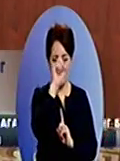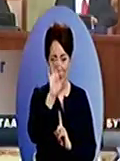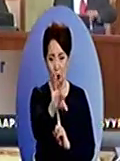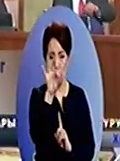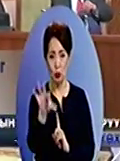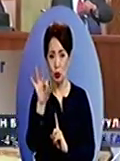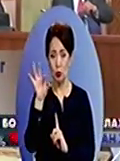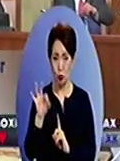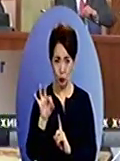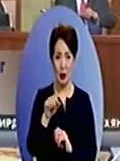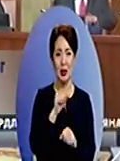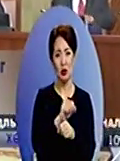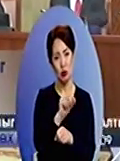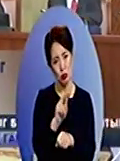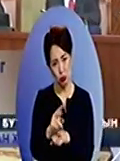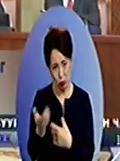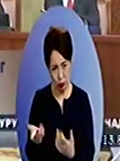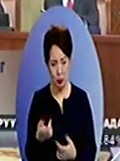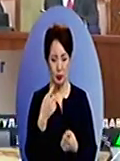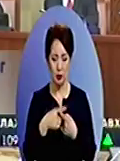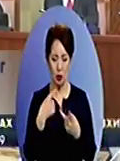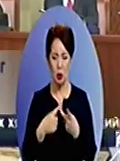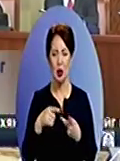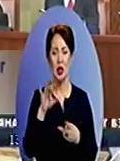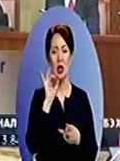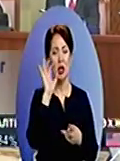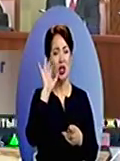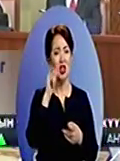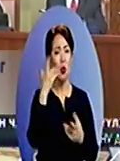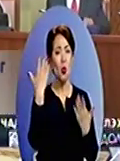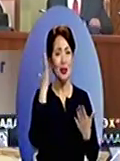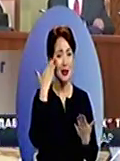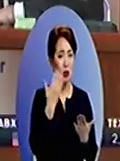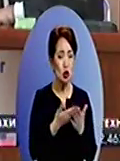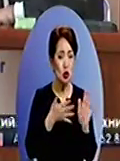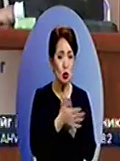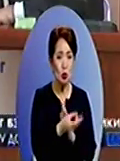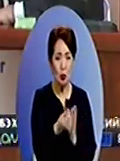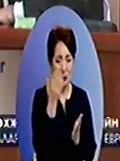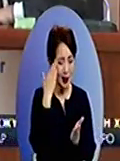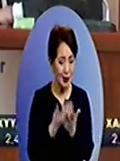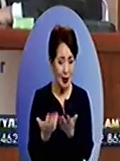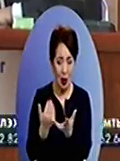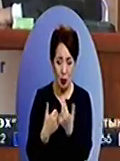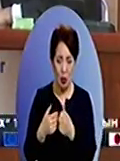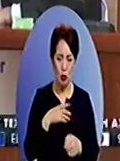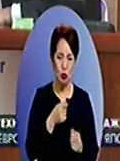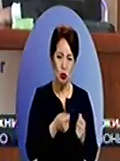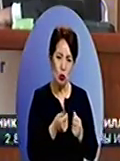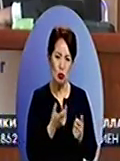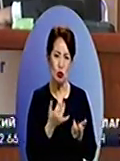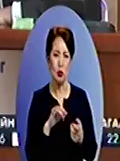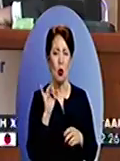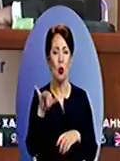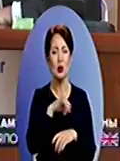хурл засгийн газрын саналыг авалгүйгээр төсвийн зардлыг нэмэгдүүлэхгүй байх үндсэн хуулийн зохицуултыг хийх ёстой гэж улсын хурлын ажлын